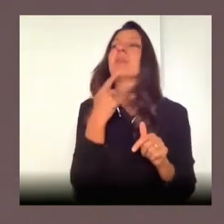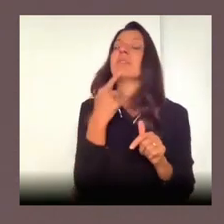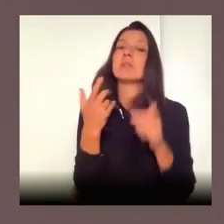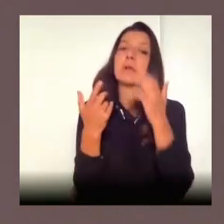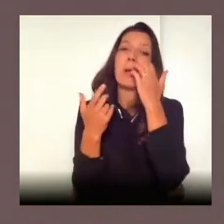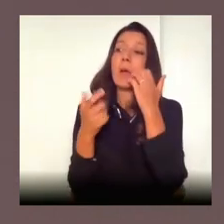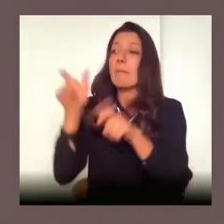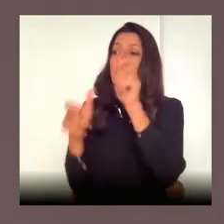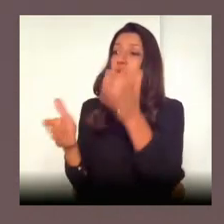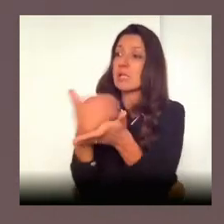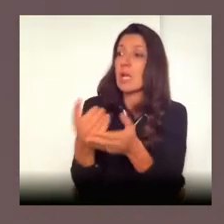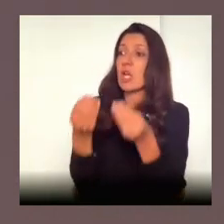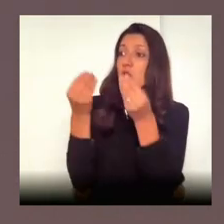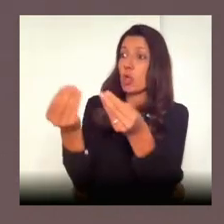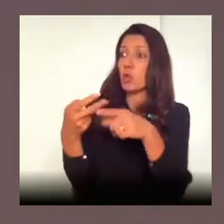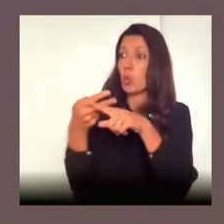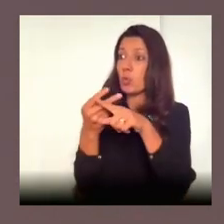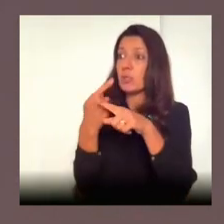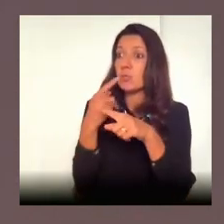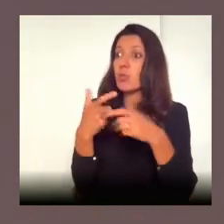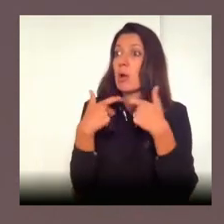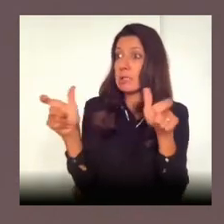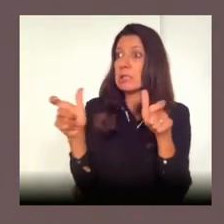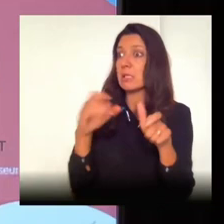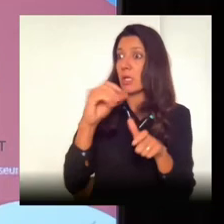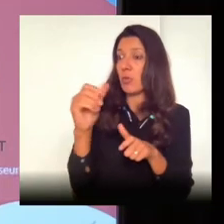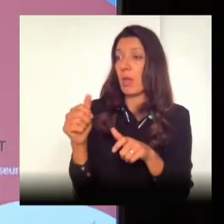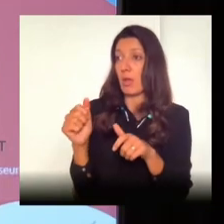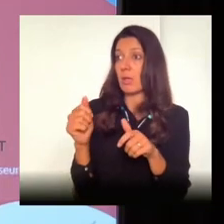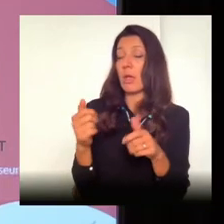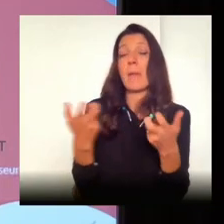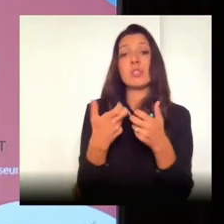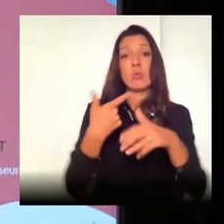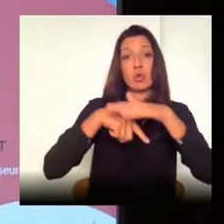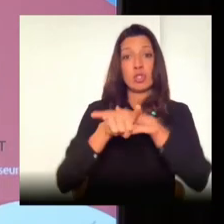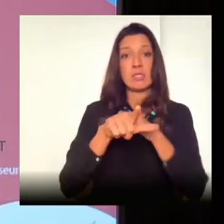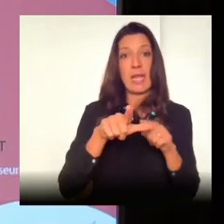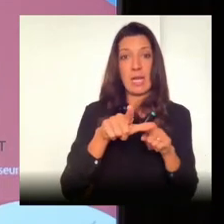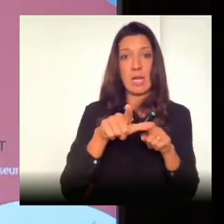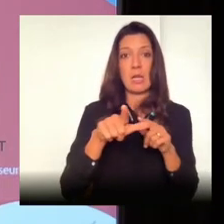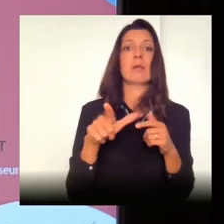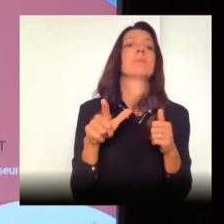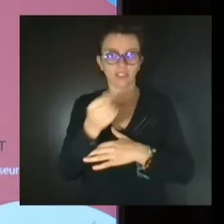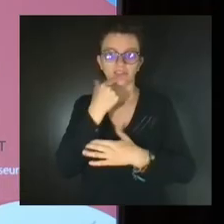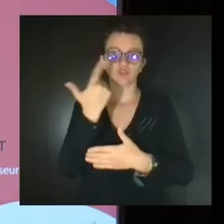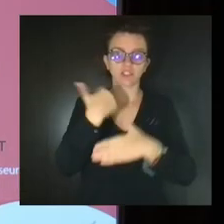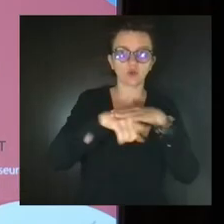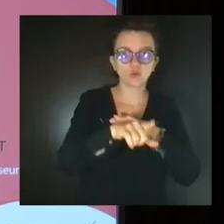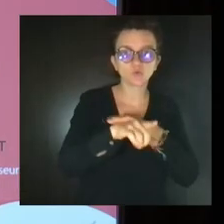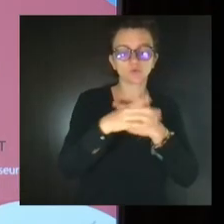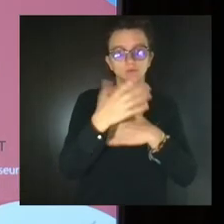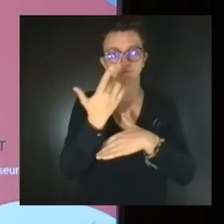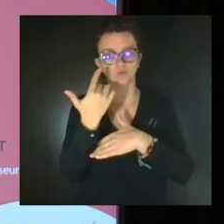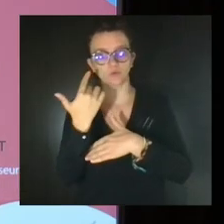à ces salariés pour accéder au numérique. Alors, ça va être des outils logiciels, des loupes logicielles,